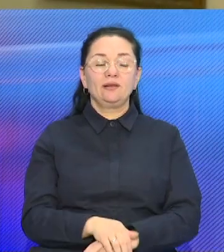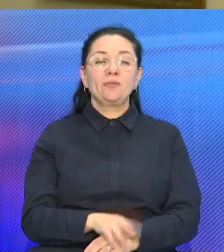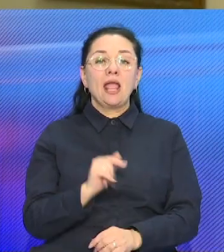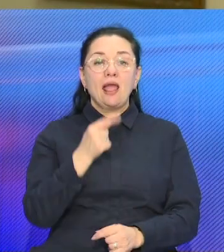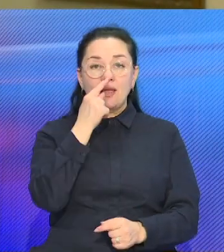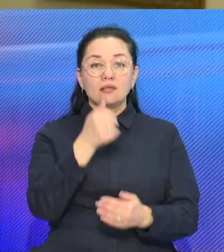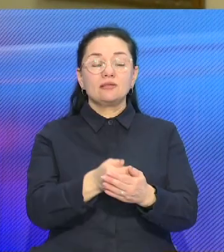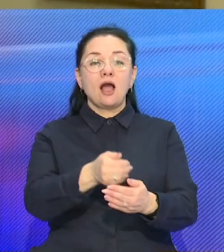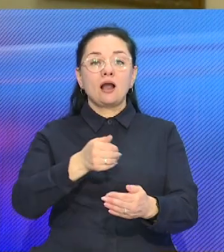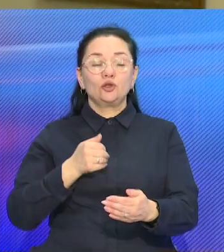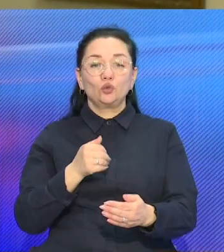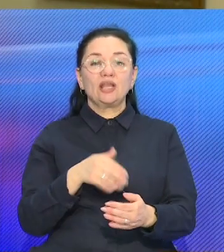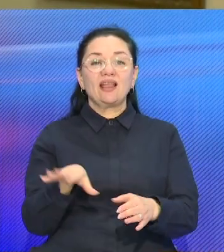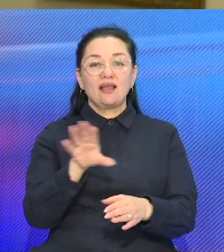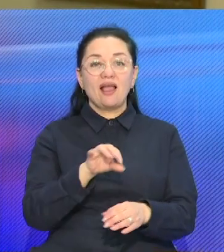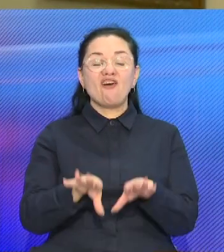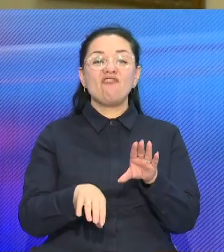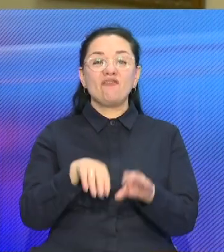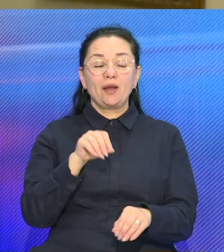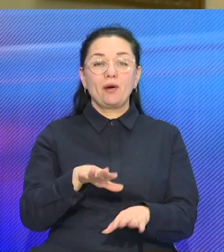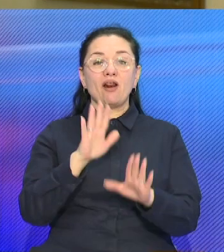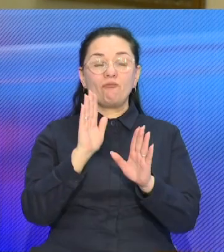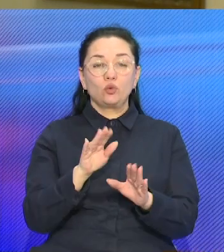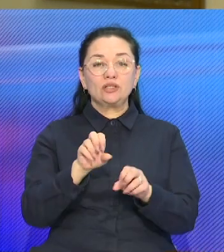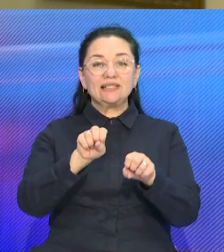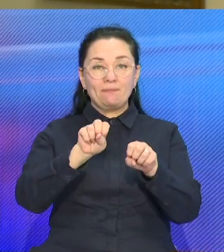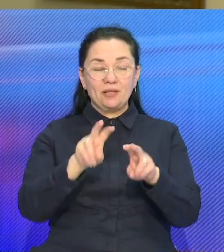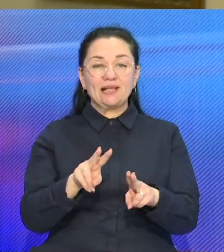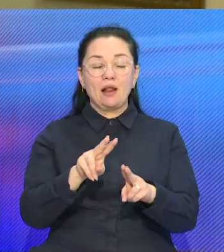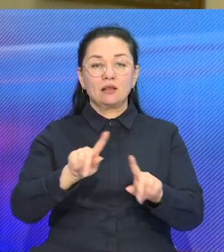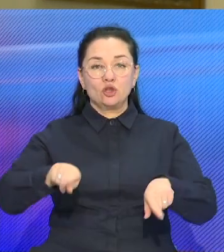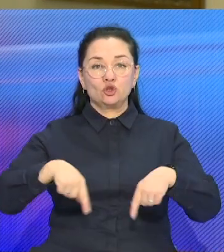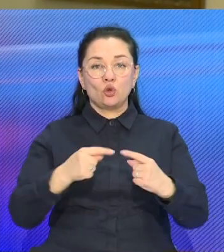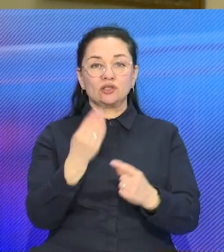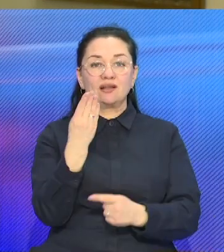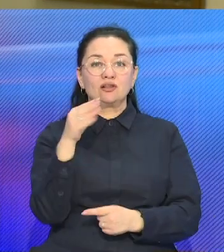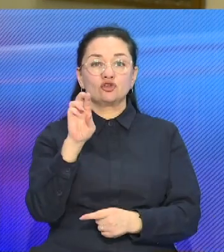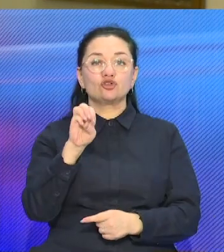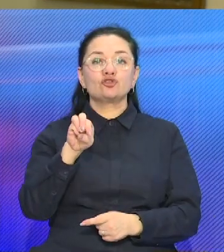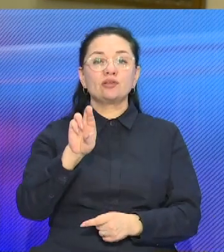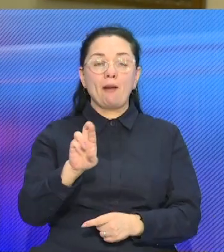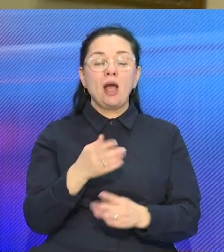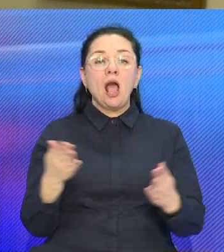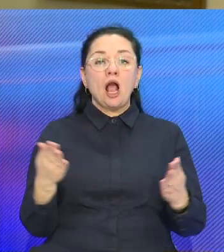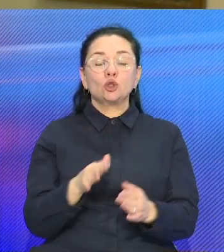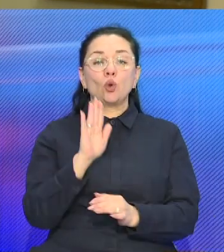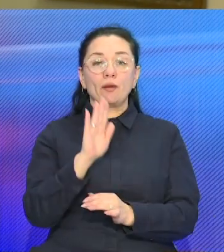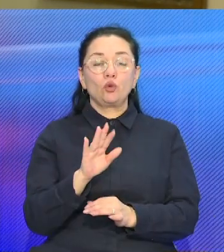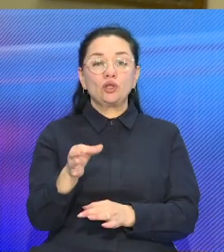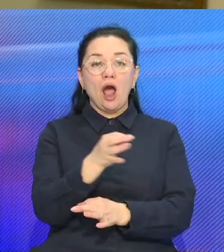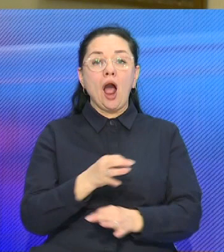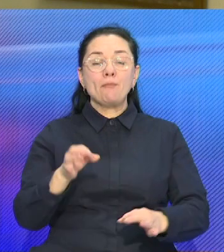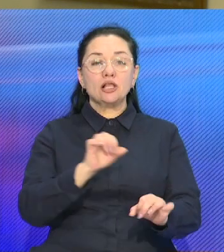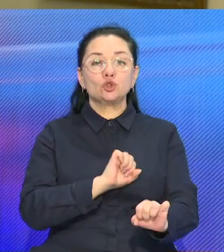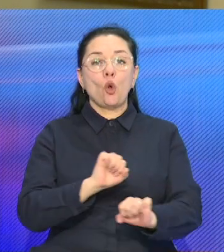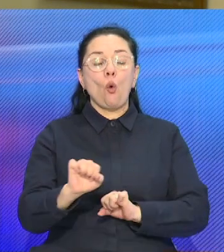Накануне самих выборов будет создан ситуационный штаб, который будет располагаться в управлении, областной центр